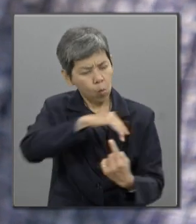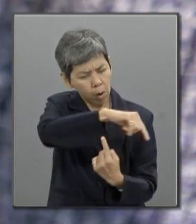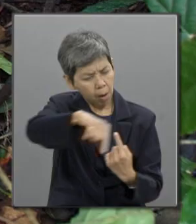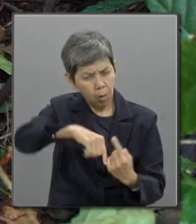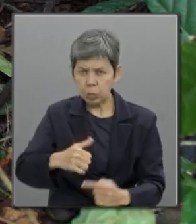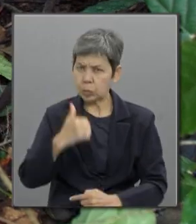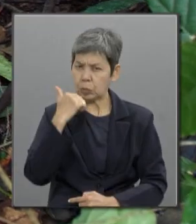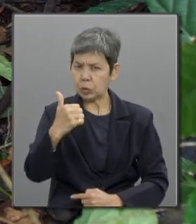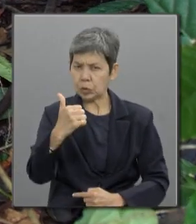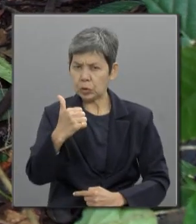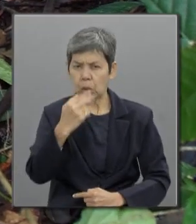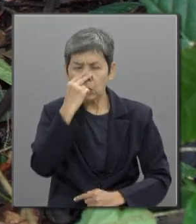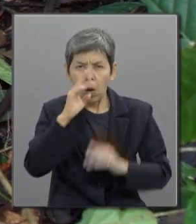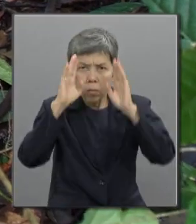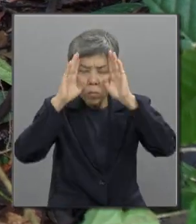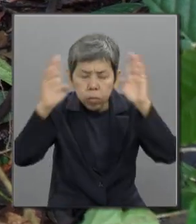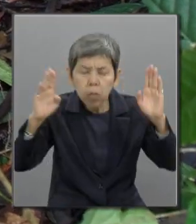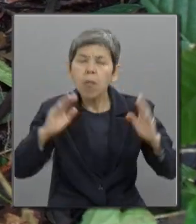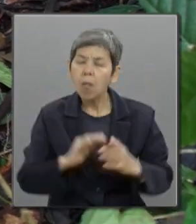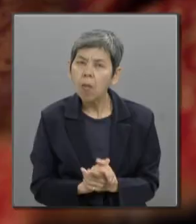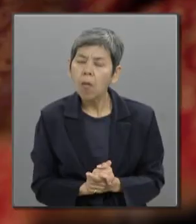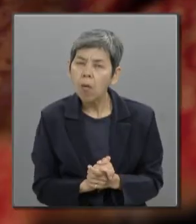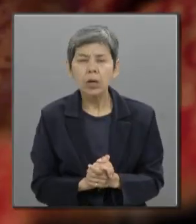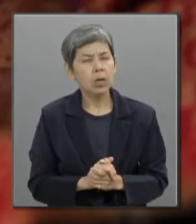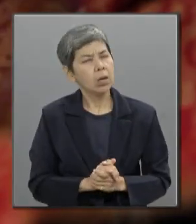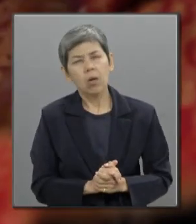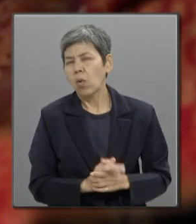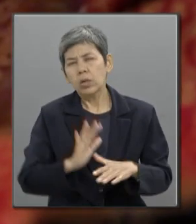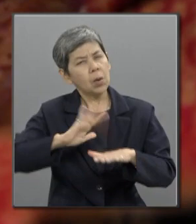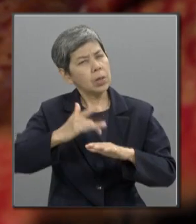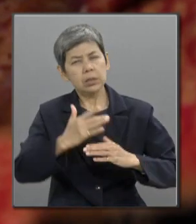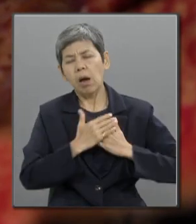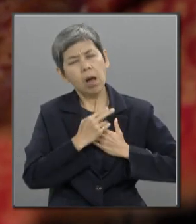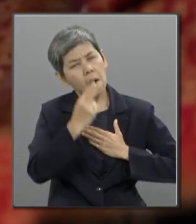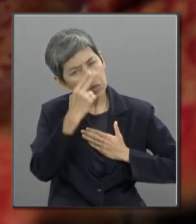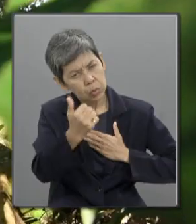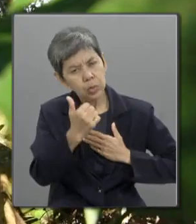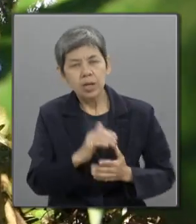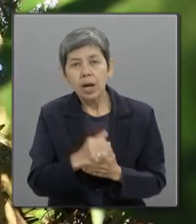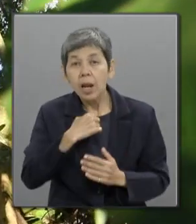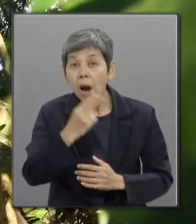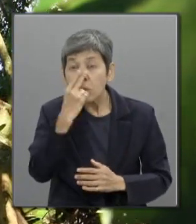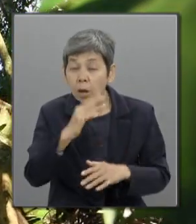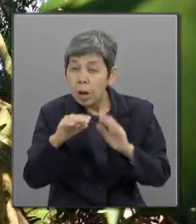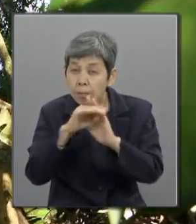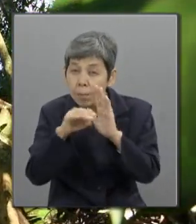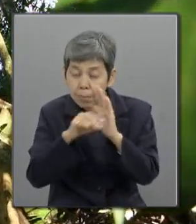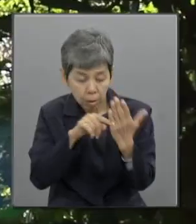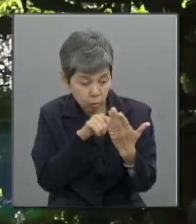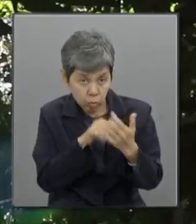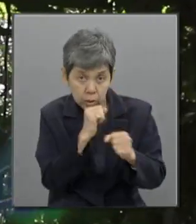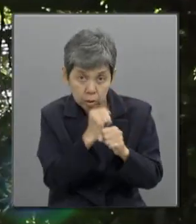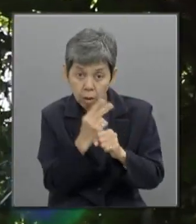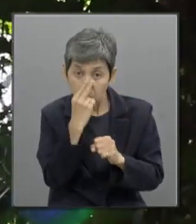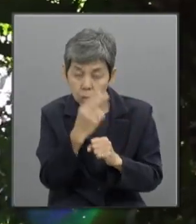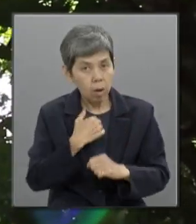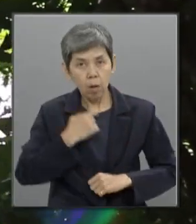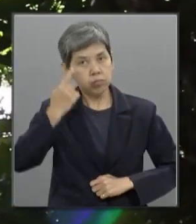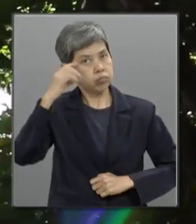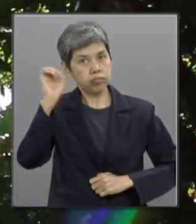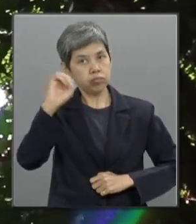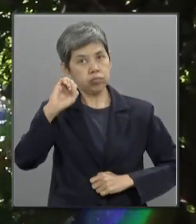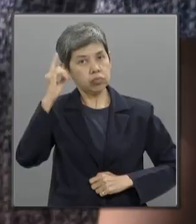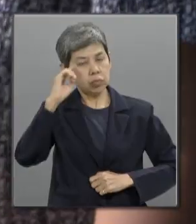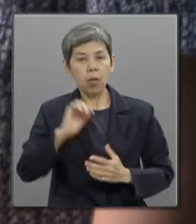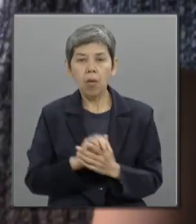ได้ดีมากมันเติมเต็มในความรักธรรมชาติของเราด้วยนะด้วยความข้อมูลที่บางอย่างเราไม่รู้มาก่อ